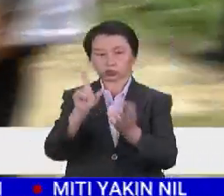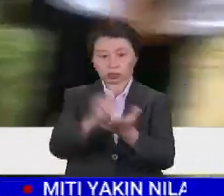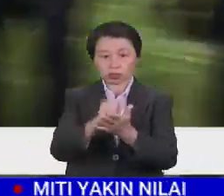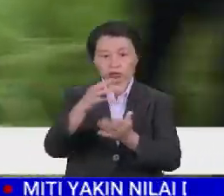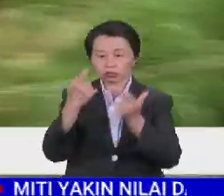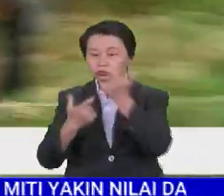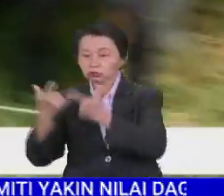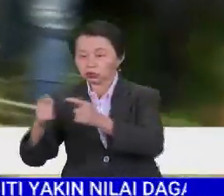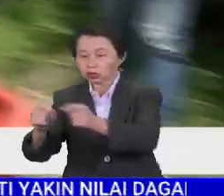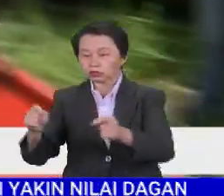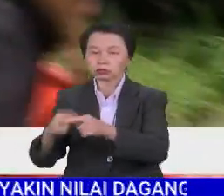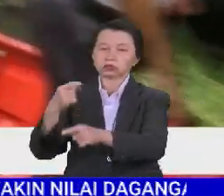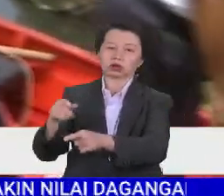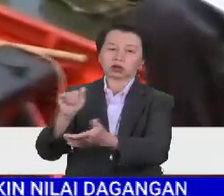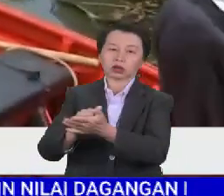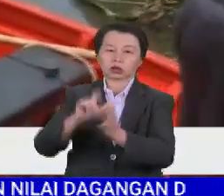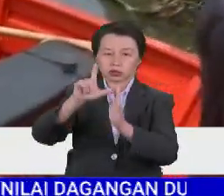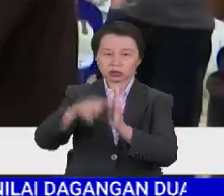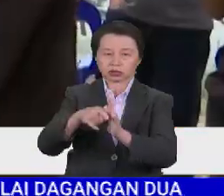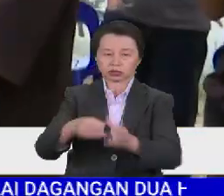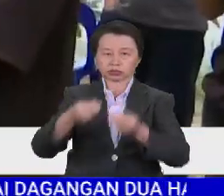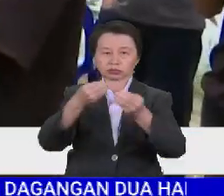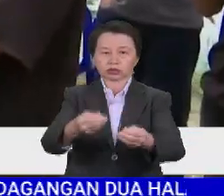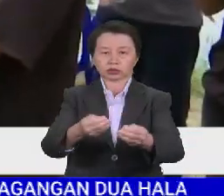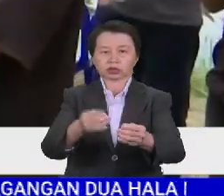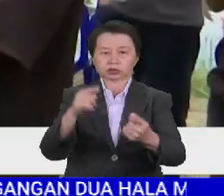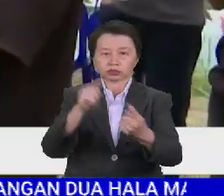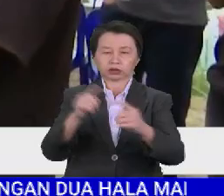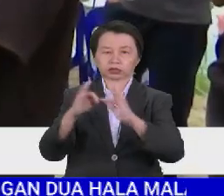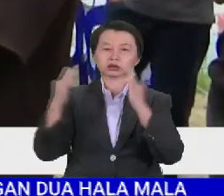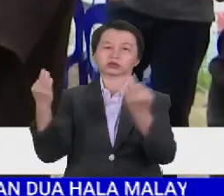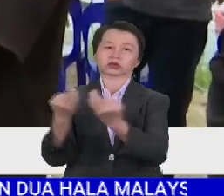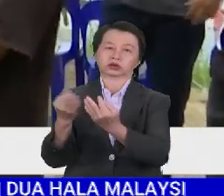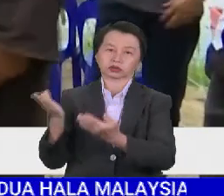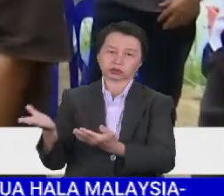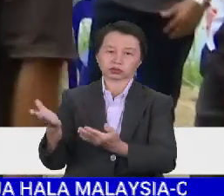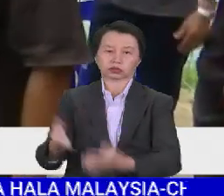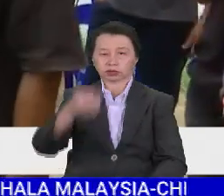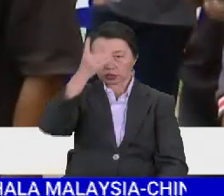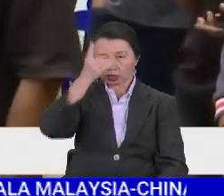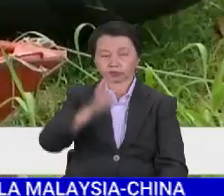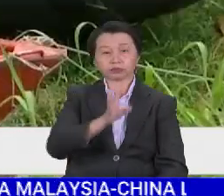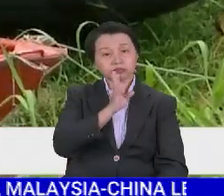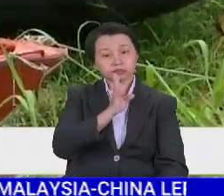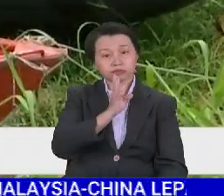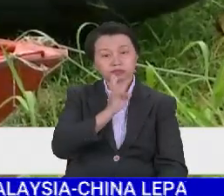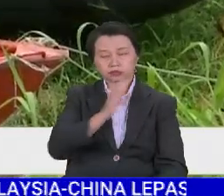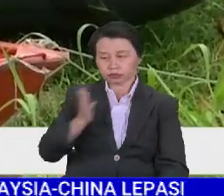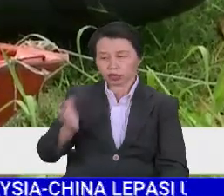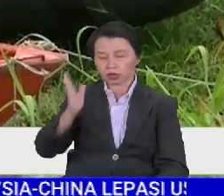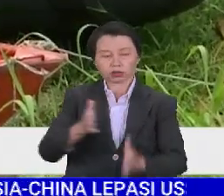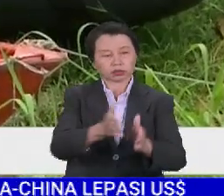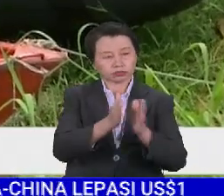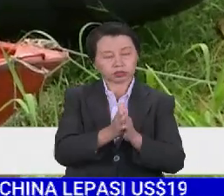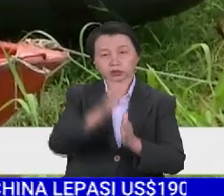selepas melawan lokasi kejadian dan kemudian Ia menyampaikan sumbangan kepada keluarga mangsa dan sosok karya berkata beliau akan